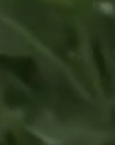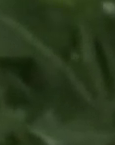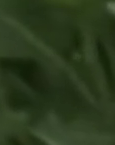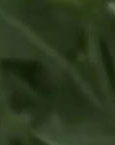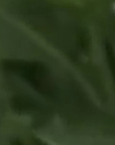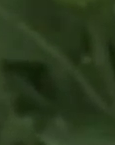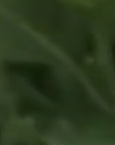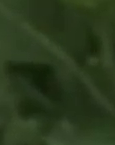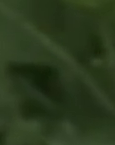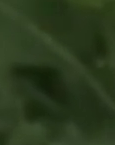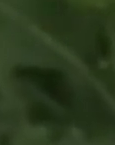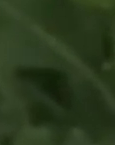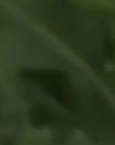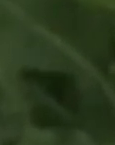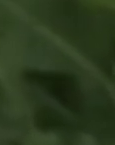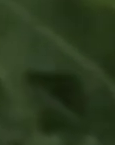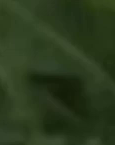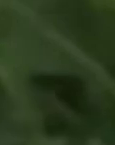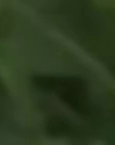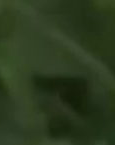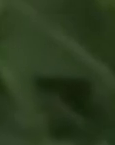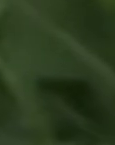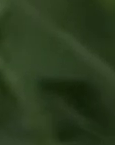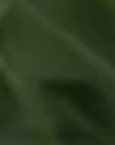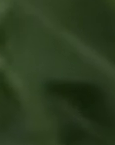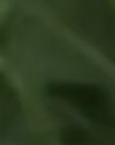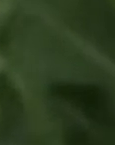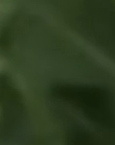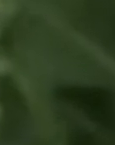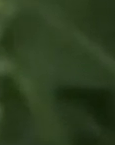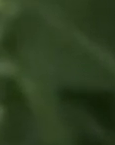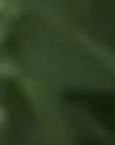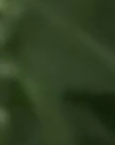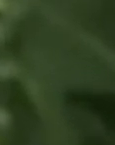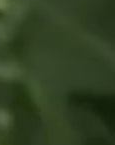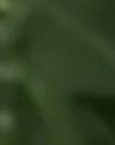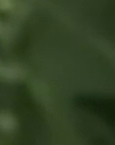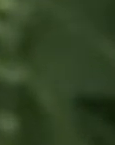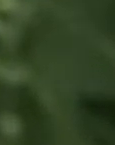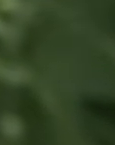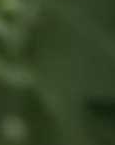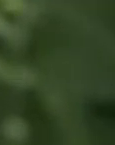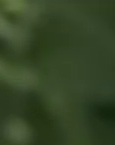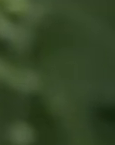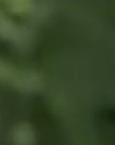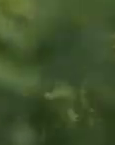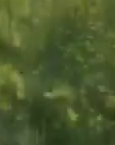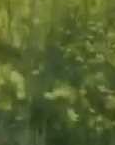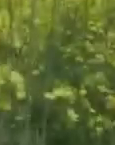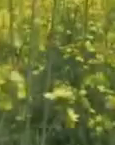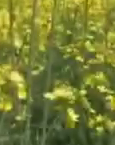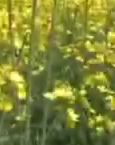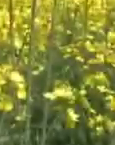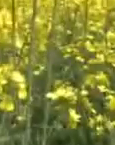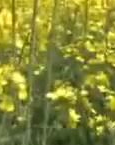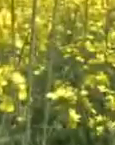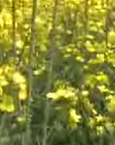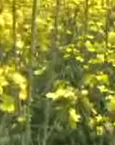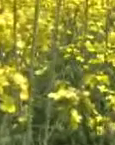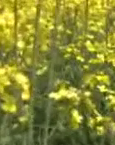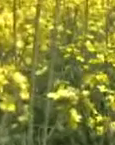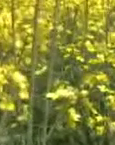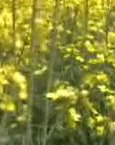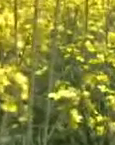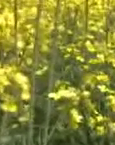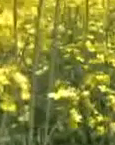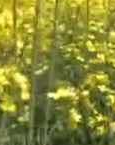れで図書館博士だ、子ども1日図書館員の模様と、5月6日に行われたちょ